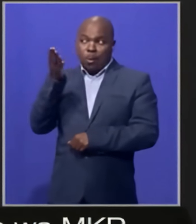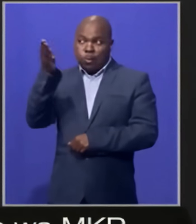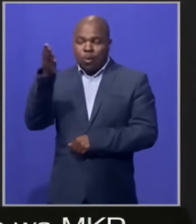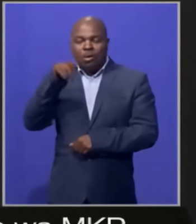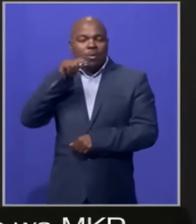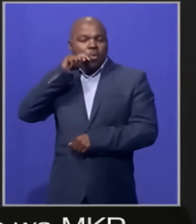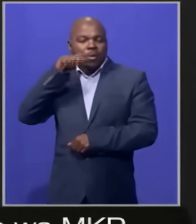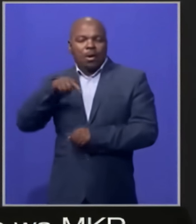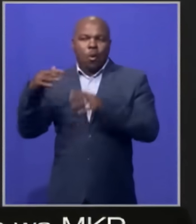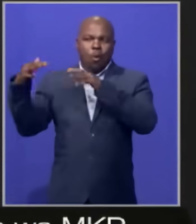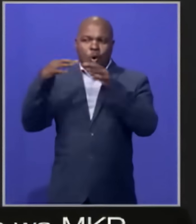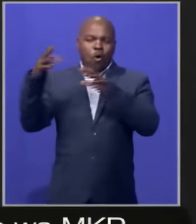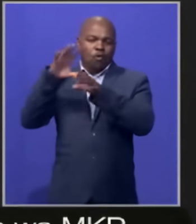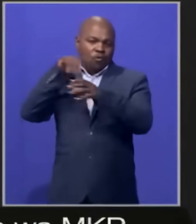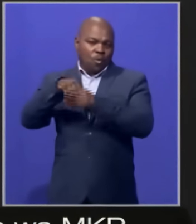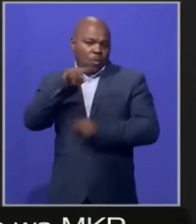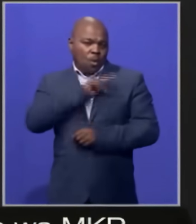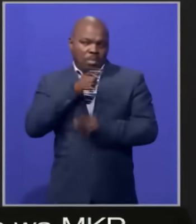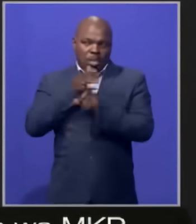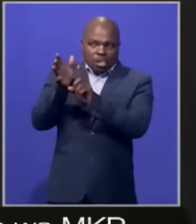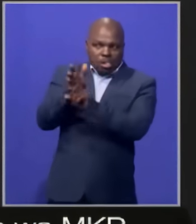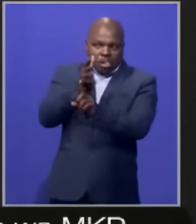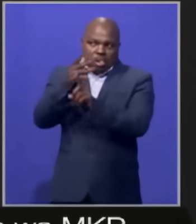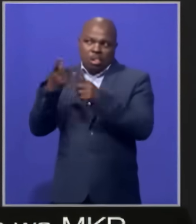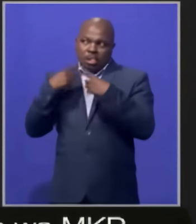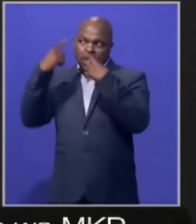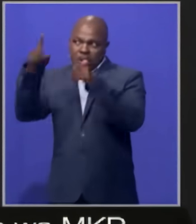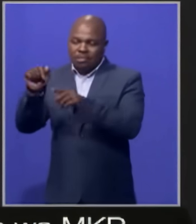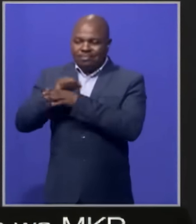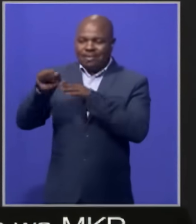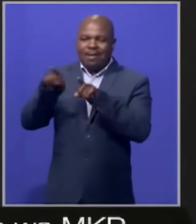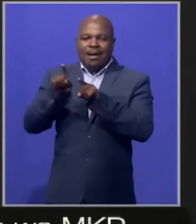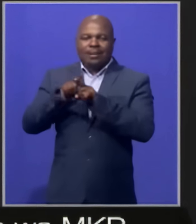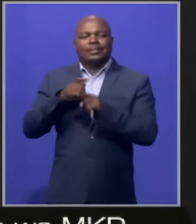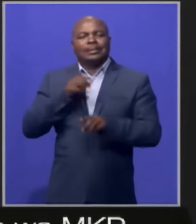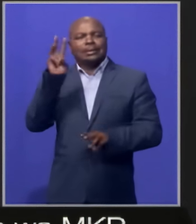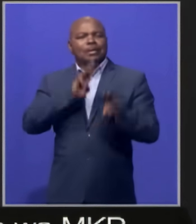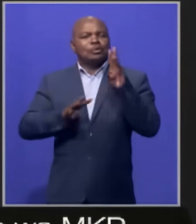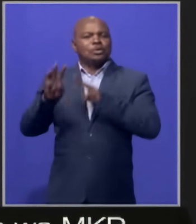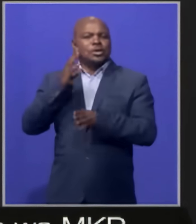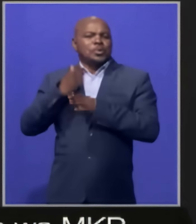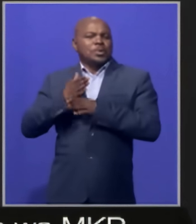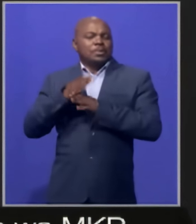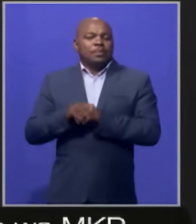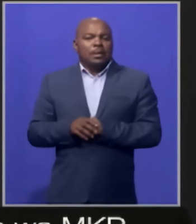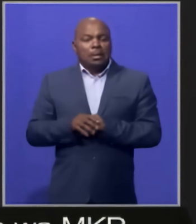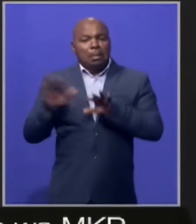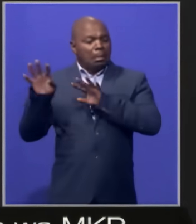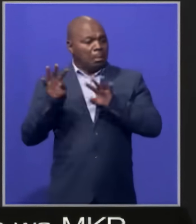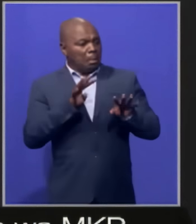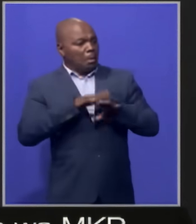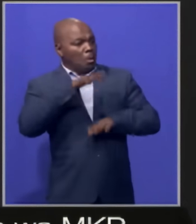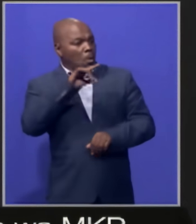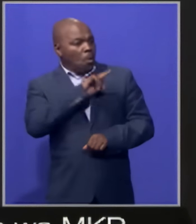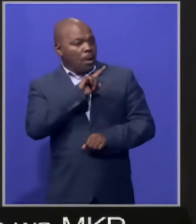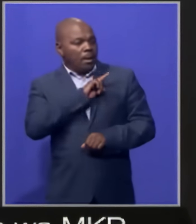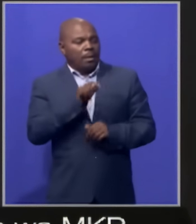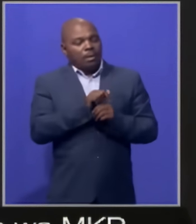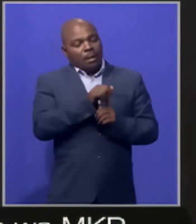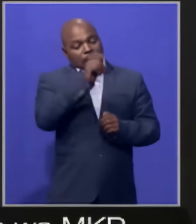Ukraine morago ga gore ba hwetšwe ka tumelo ya go thwalwa bjalo ka batlhapetši ba tšhireletšo. Tiragalo ye e gogile šedi morago ga gore moratho wa